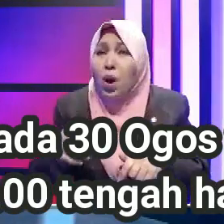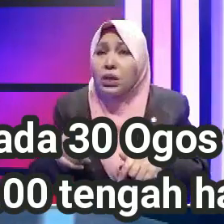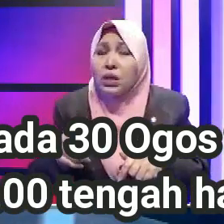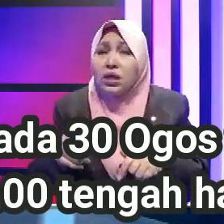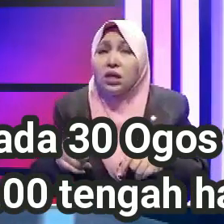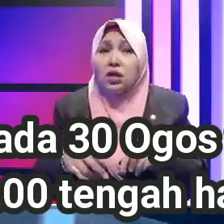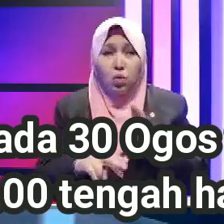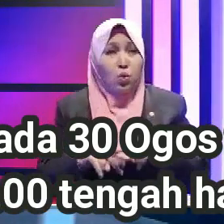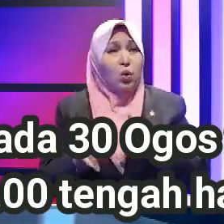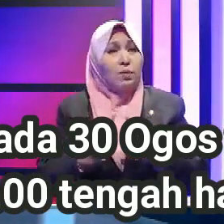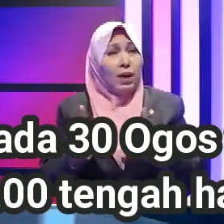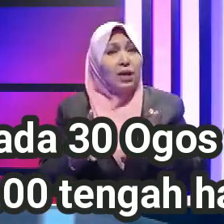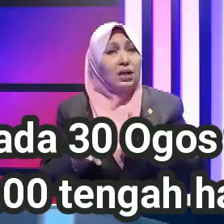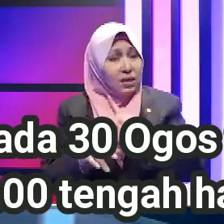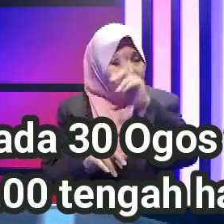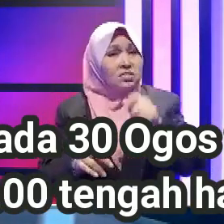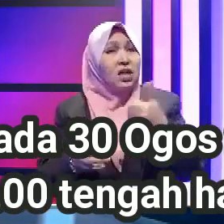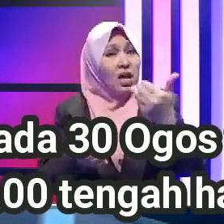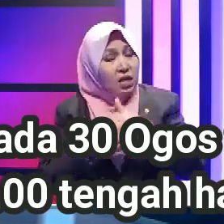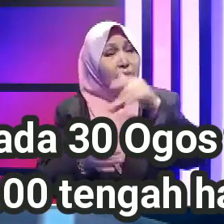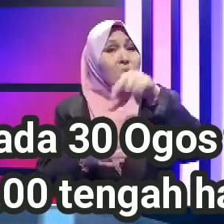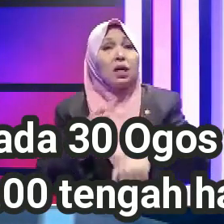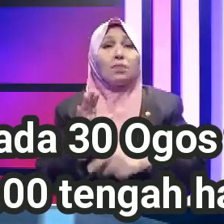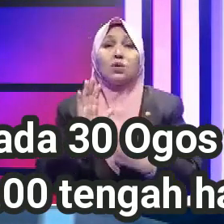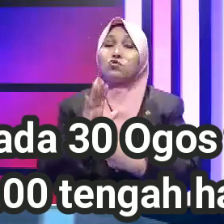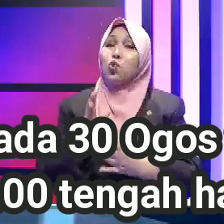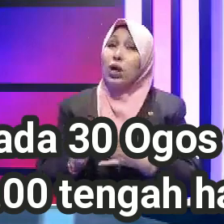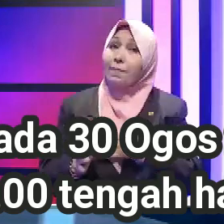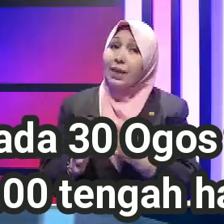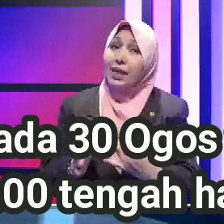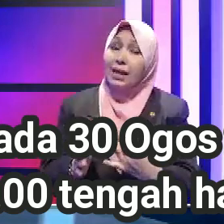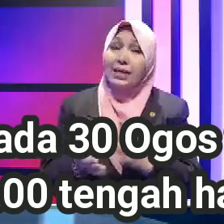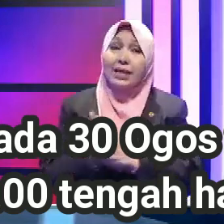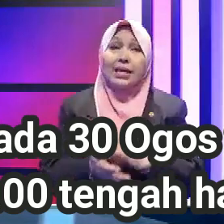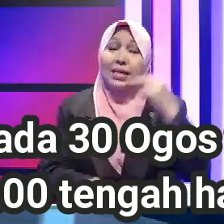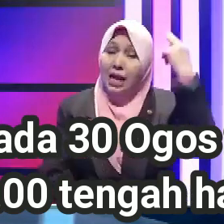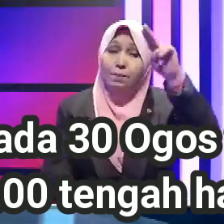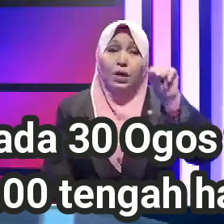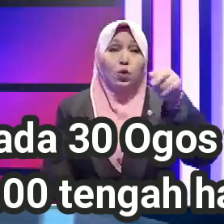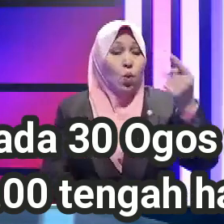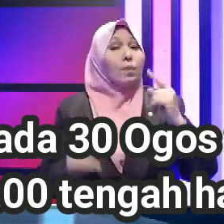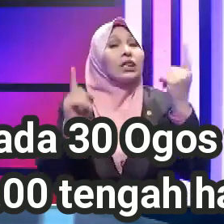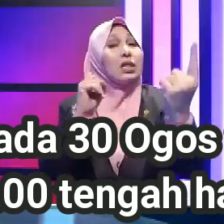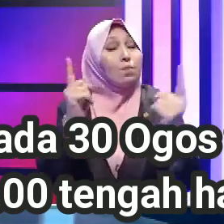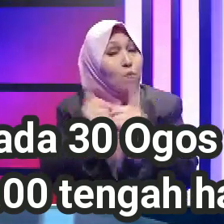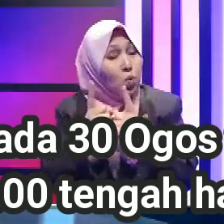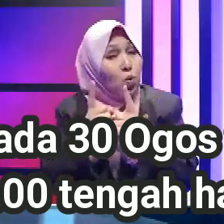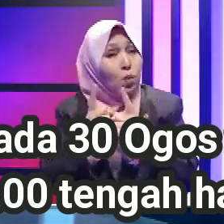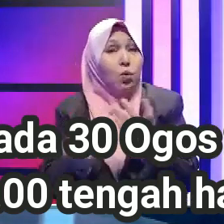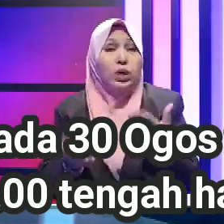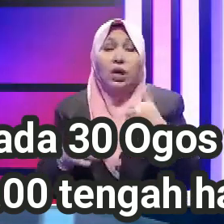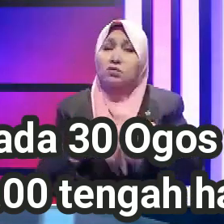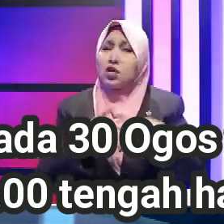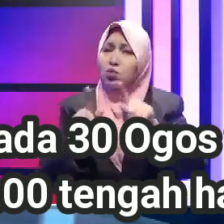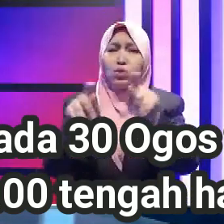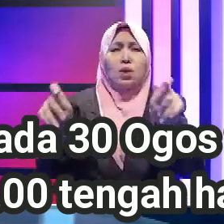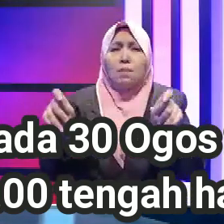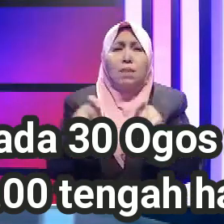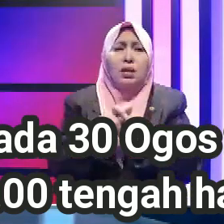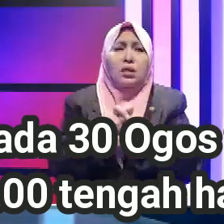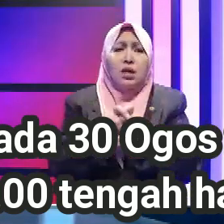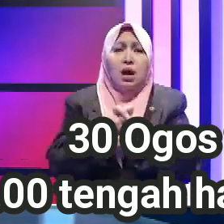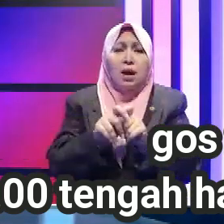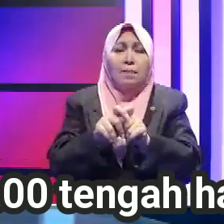duduk di mana ia bertanya lebih lanjut ini menunjukkan minat sudah bunuh pergi bertemu dengan juara mungkin dalam satu tempat yang